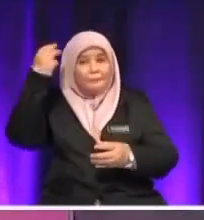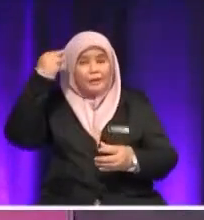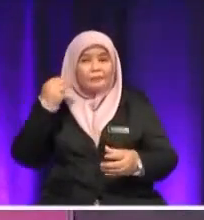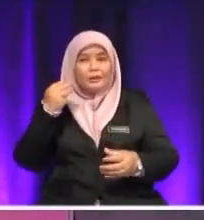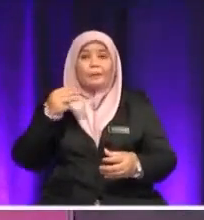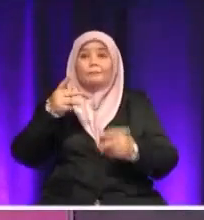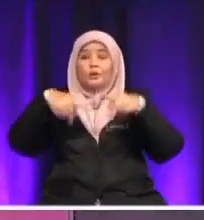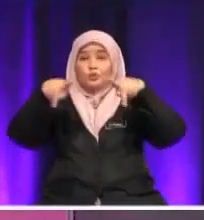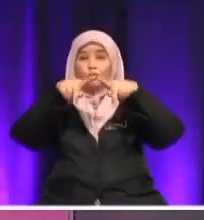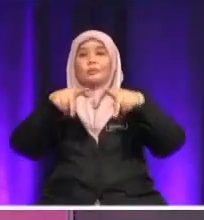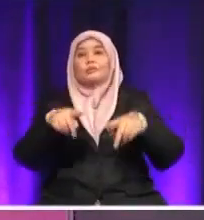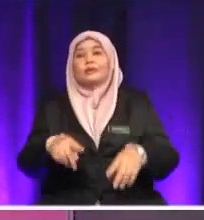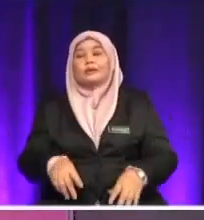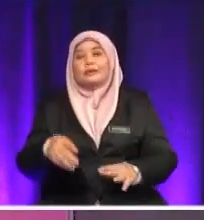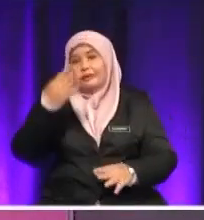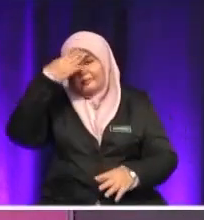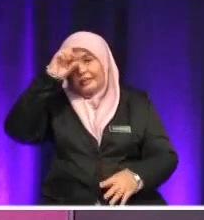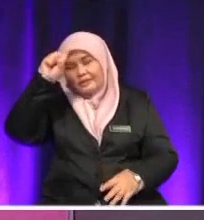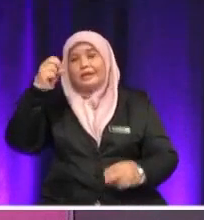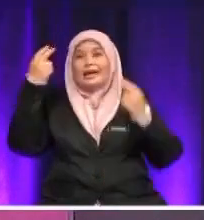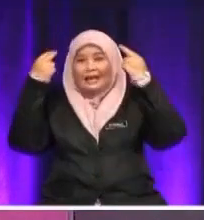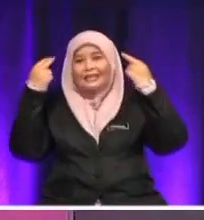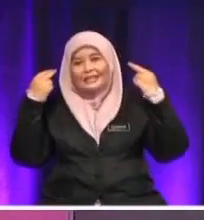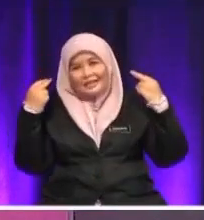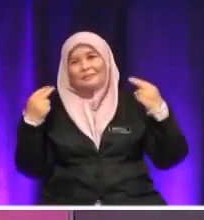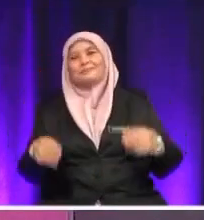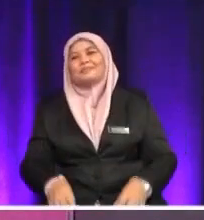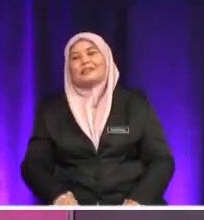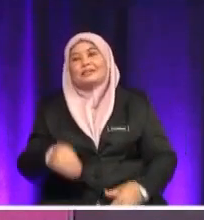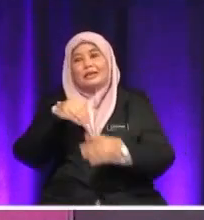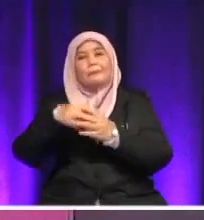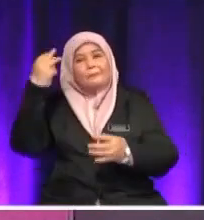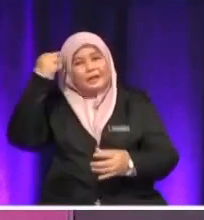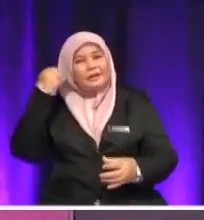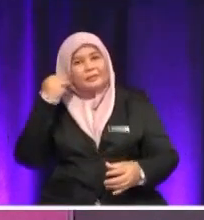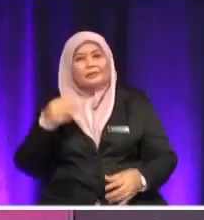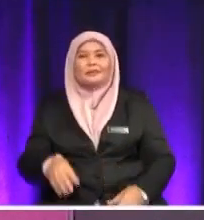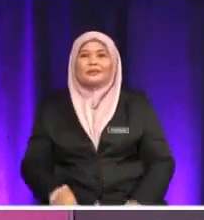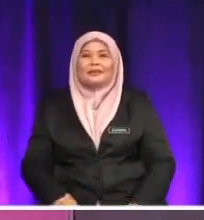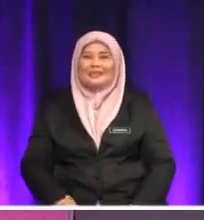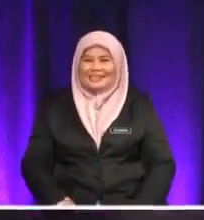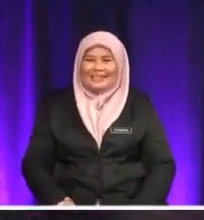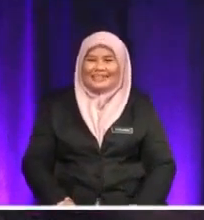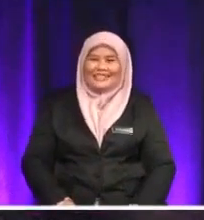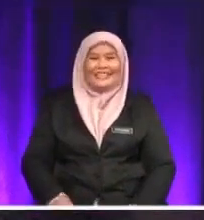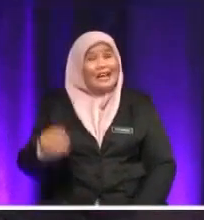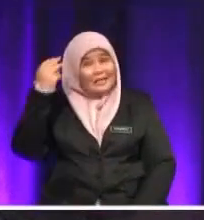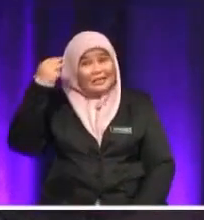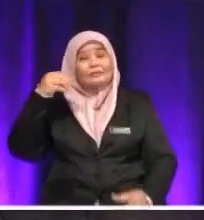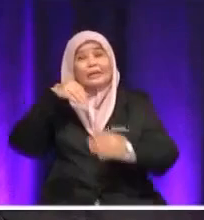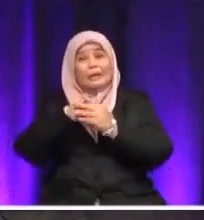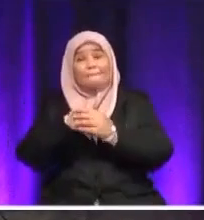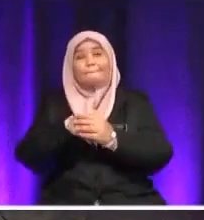ia perlu ada kebijaksanaan seorang hakim dalam mahkamah. Bukan hakim dengan saya ini. Hakim yang